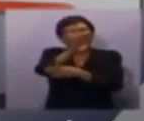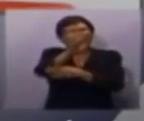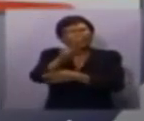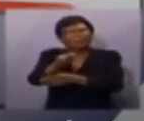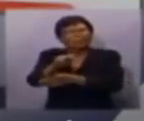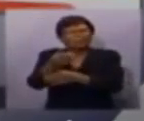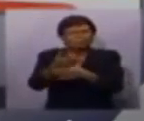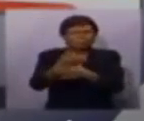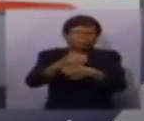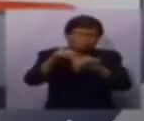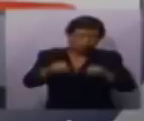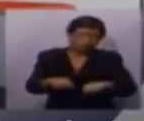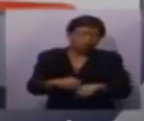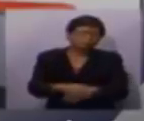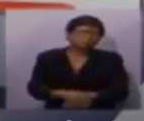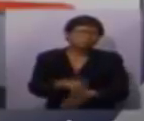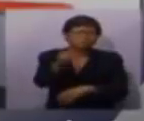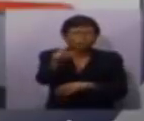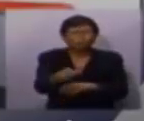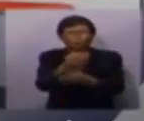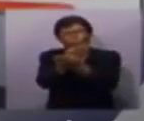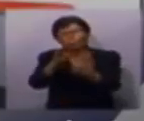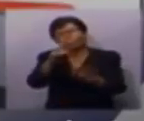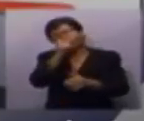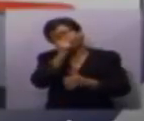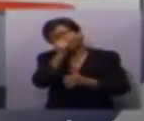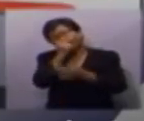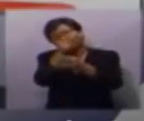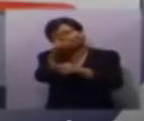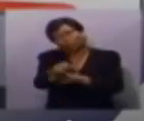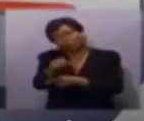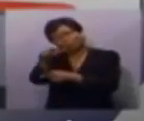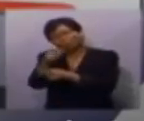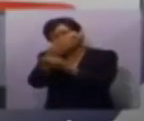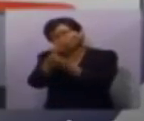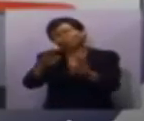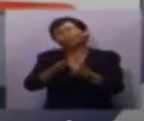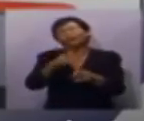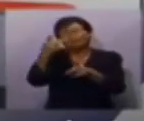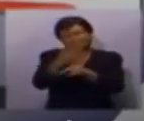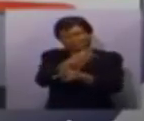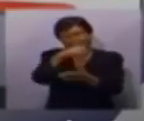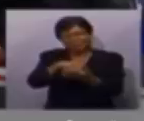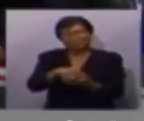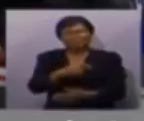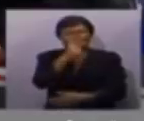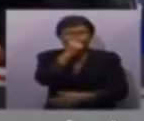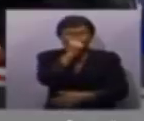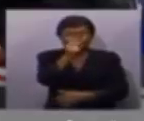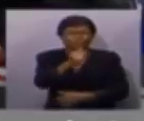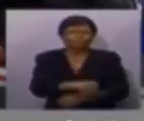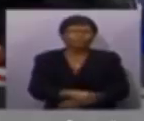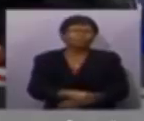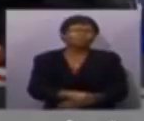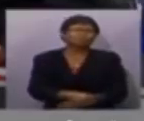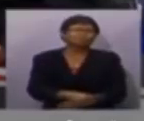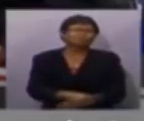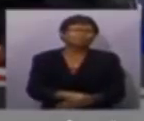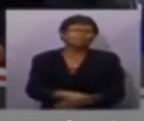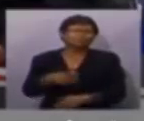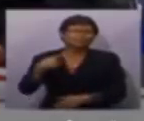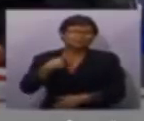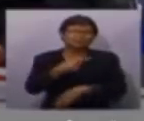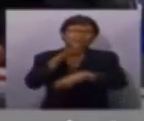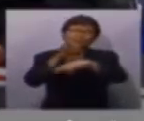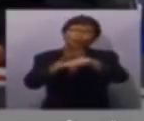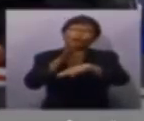So itu antara calon bebas yang menarik pada kali ini. Mungkin secara sepintas lalu juga kita boleh